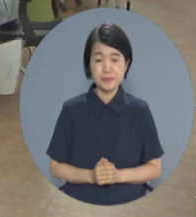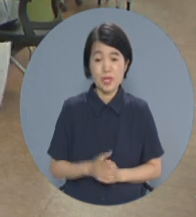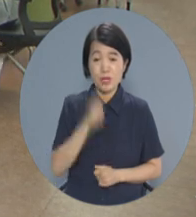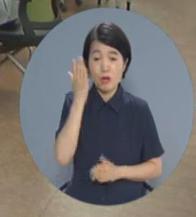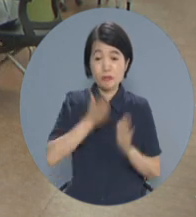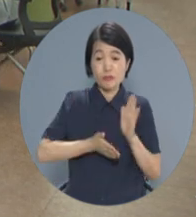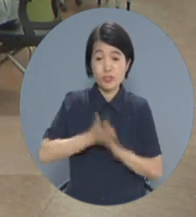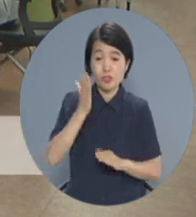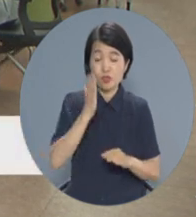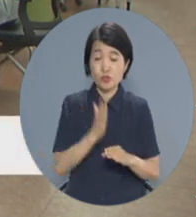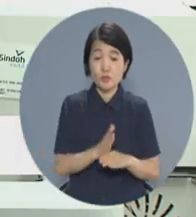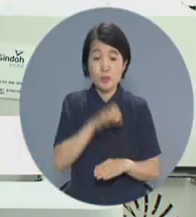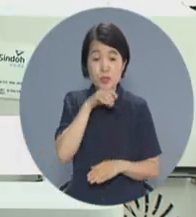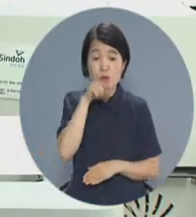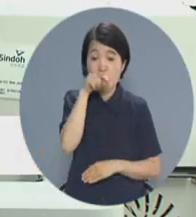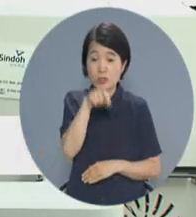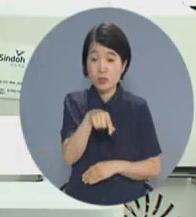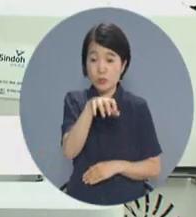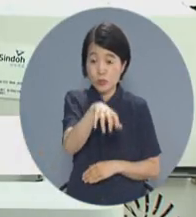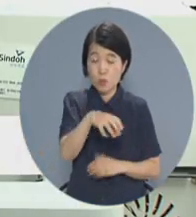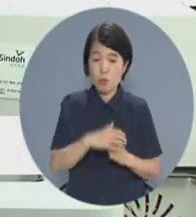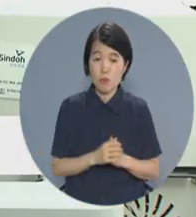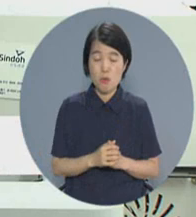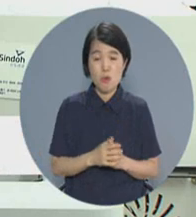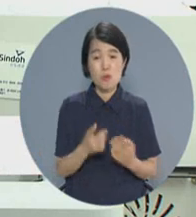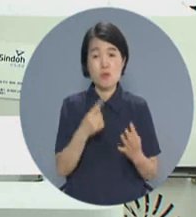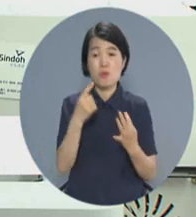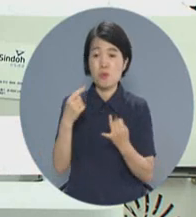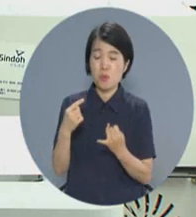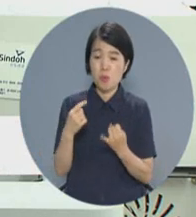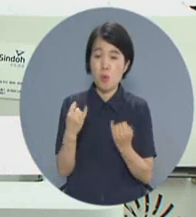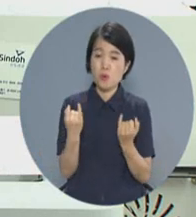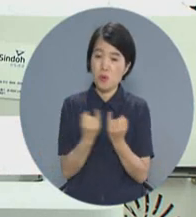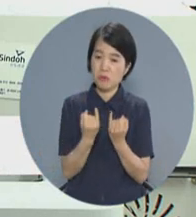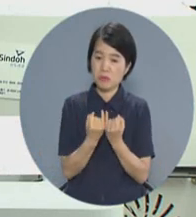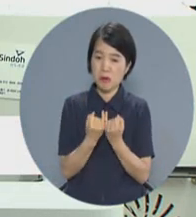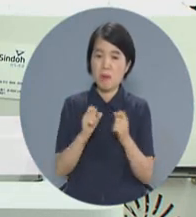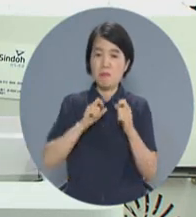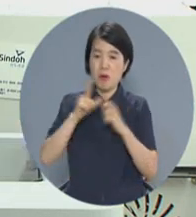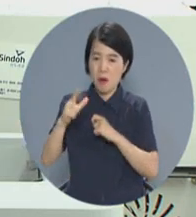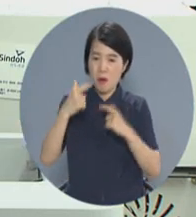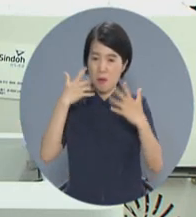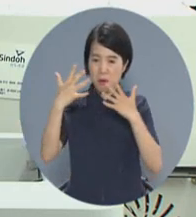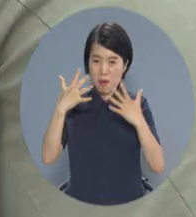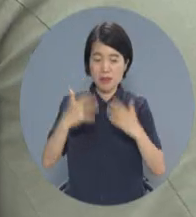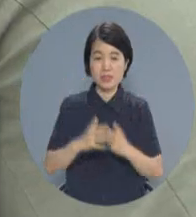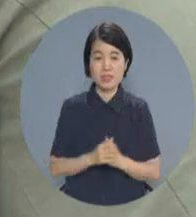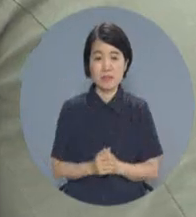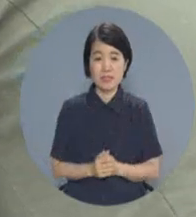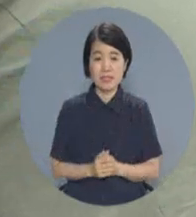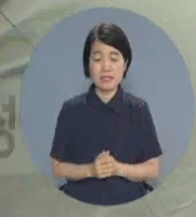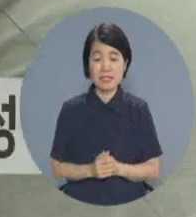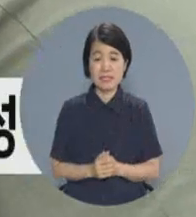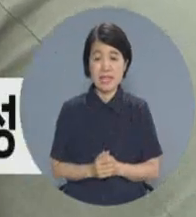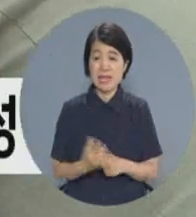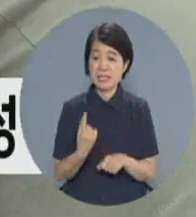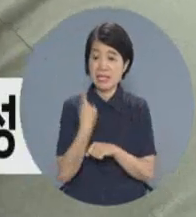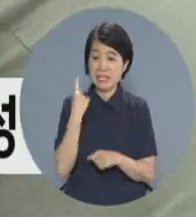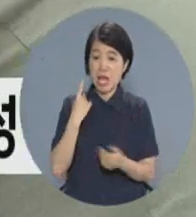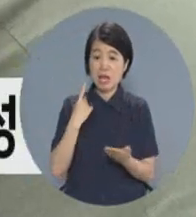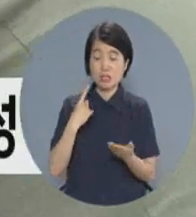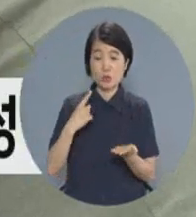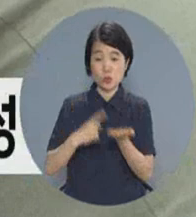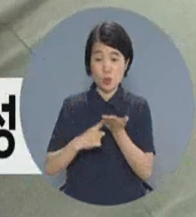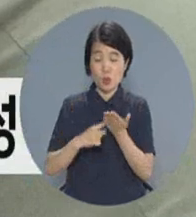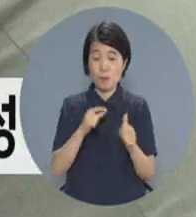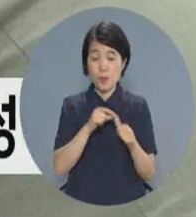여수시 중부민원 출장소. 어림잡아 헤아려도 공무원 여초 현상이 확연합니다. 지난해 초 임용된